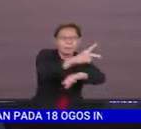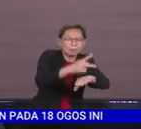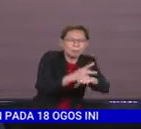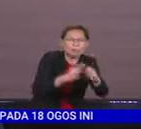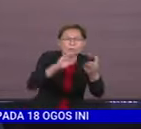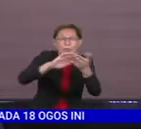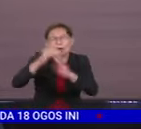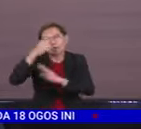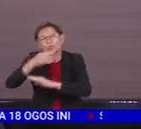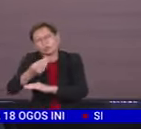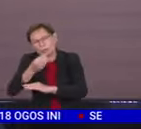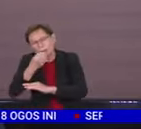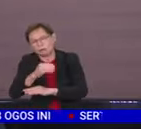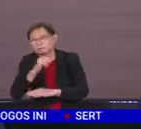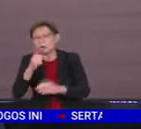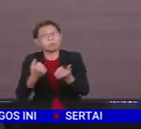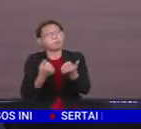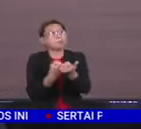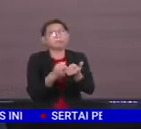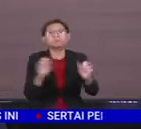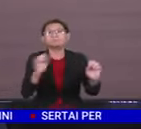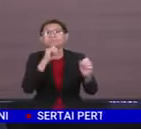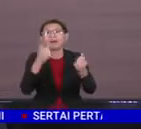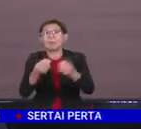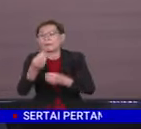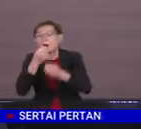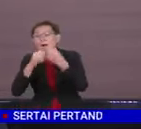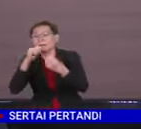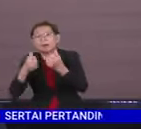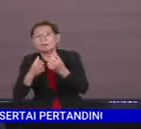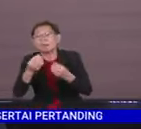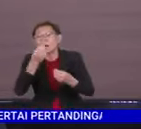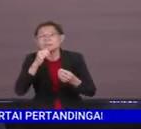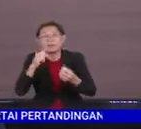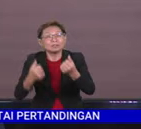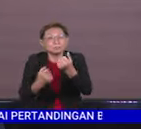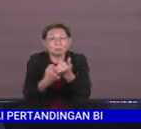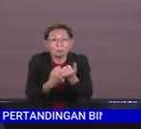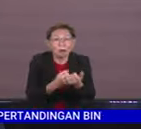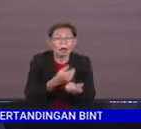makan. Dia tidak memberi sumbangan kepada soal bekalan